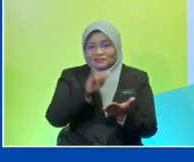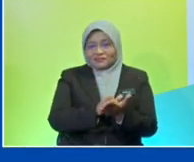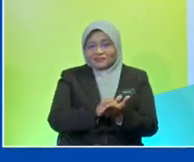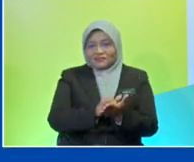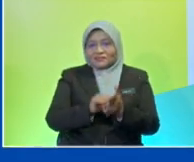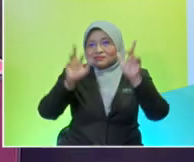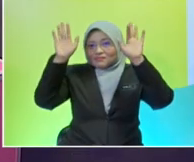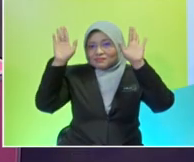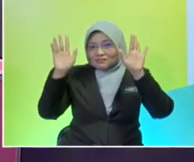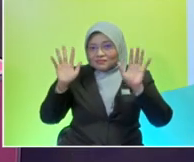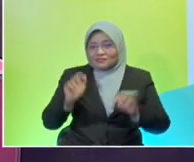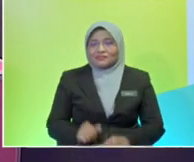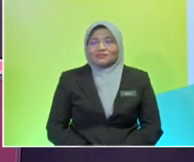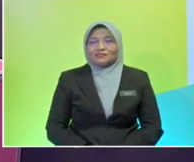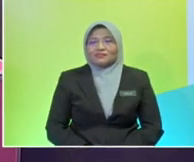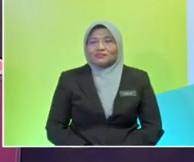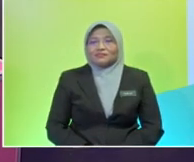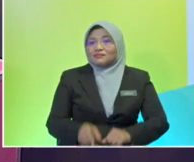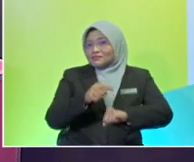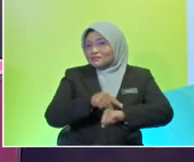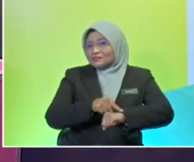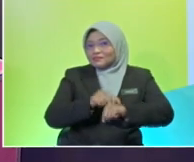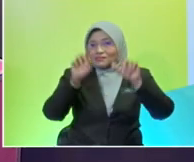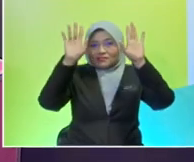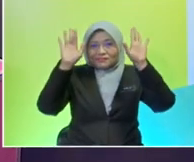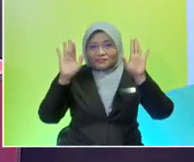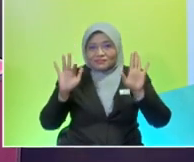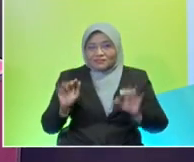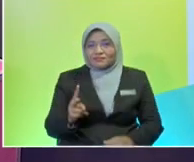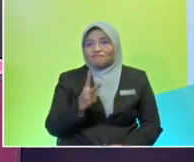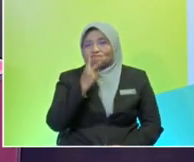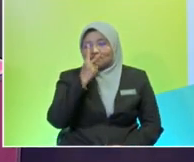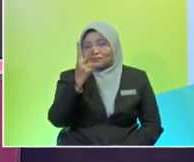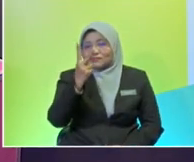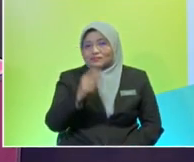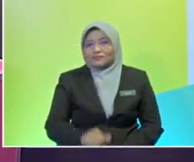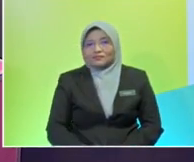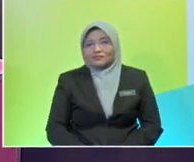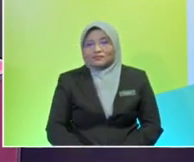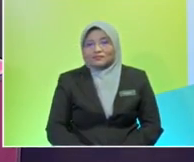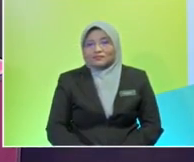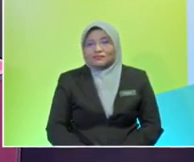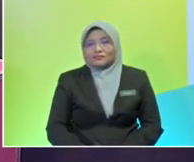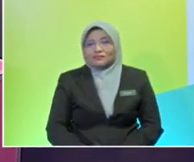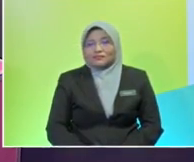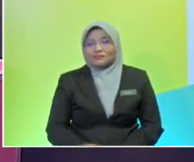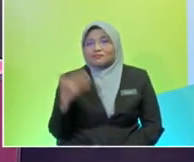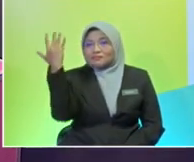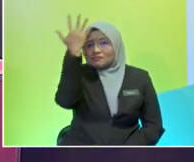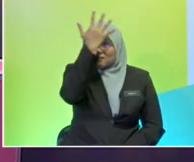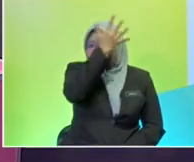akan nampak bila hujan Oke kita tengok Di Langit Itu awan ditutupi